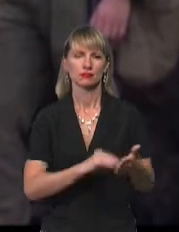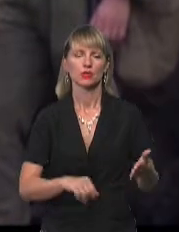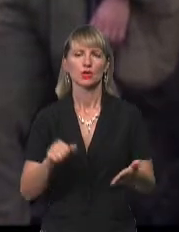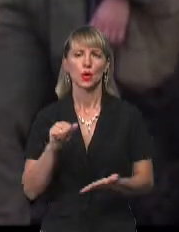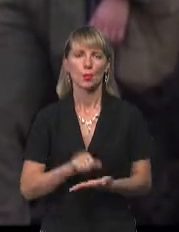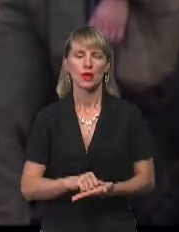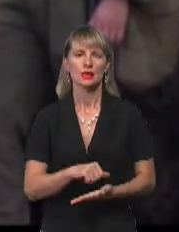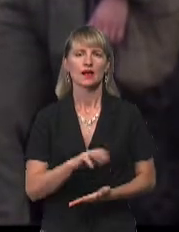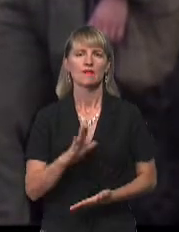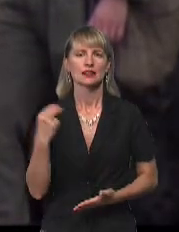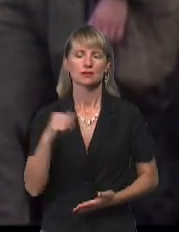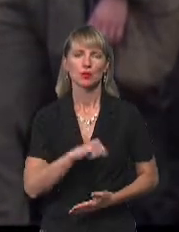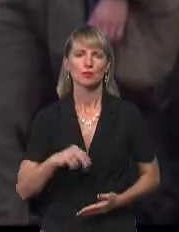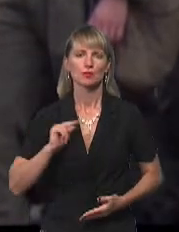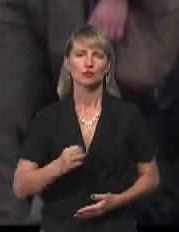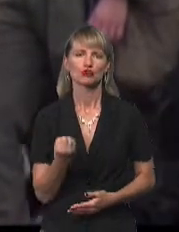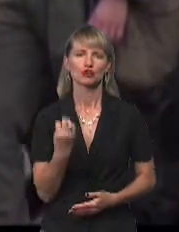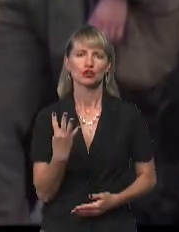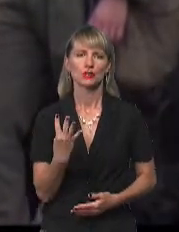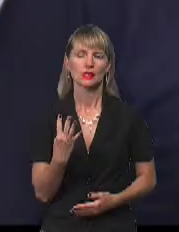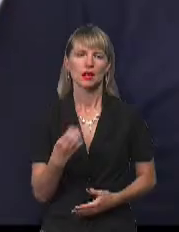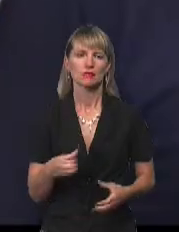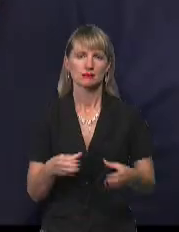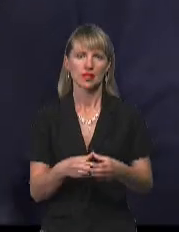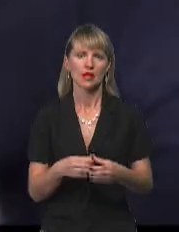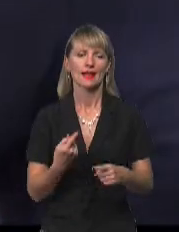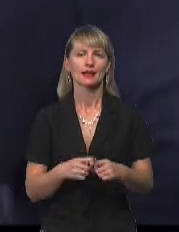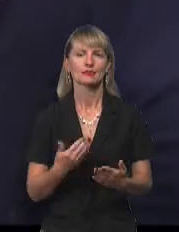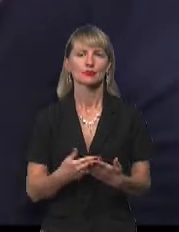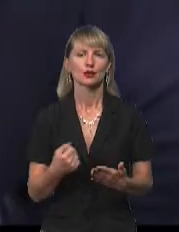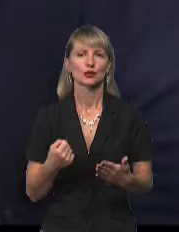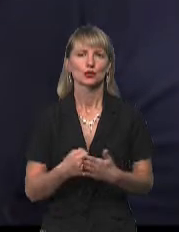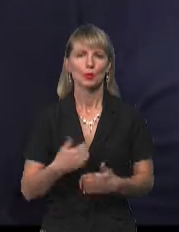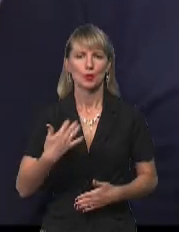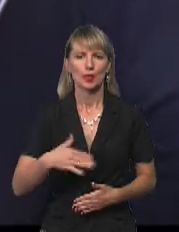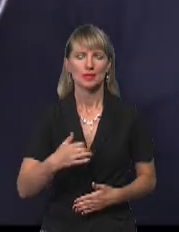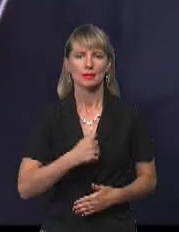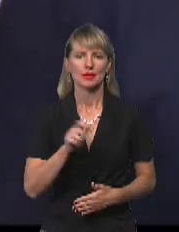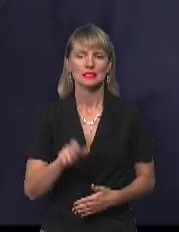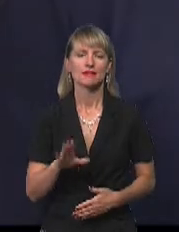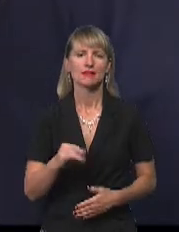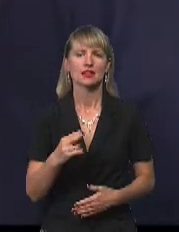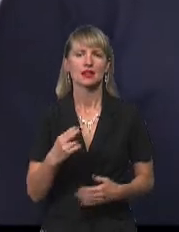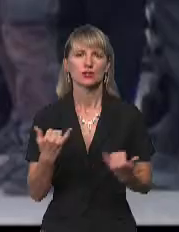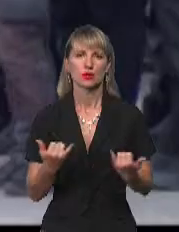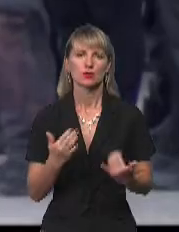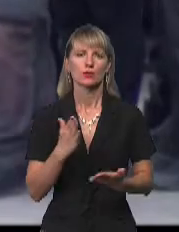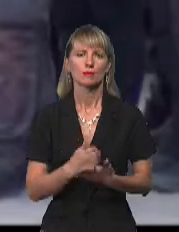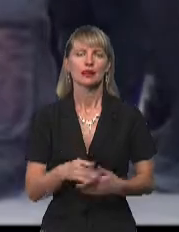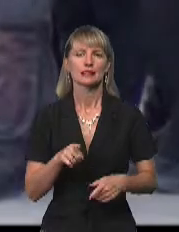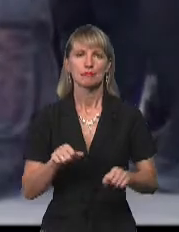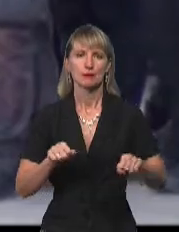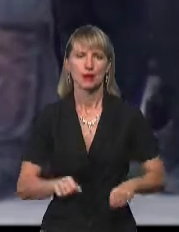Запоріжжі самостійно працюватимуть 14 нарядів. Це приблизно до 500 бійців. Від сьогодні мають ті ж права,